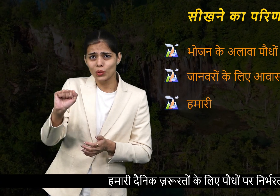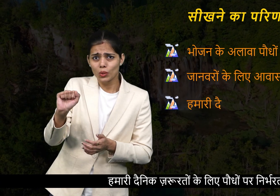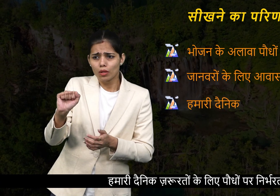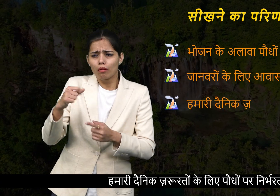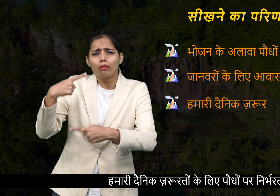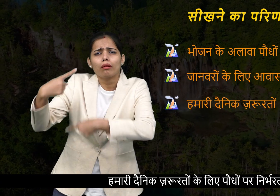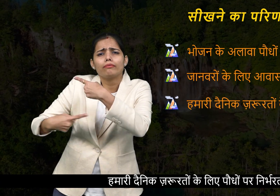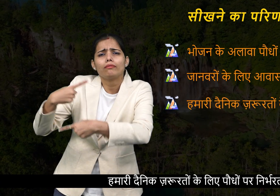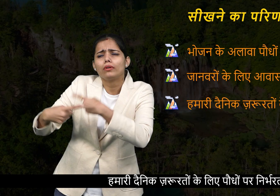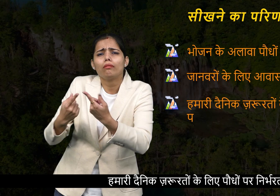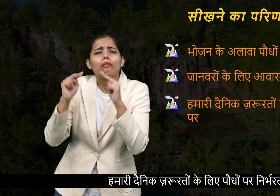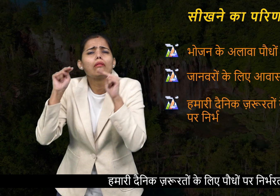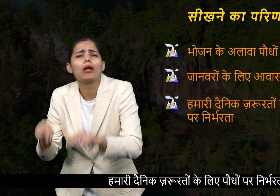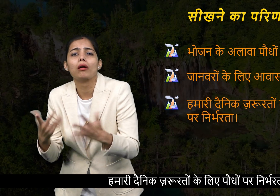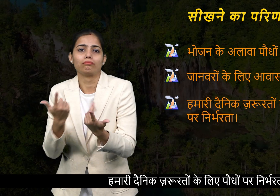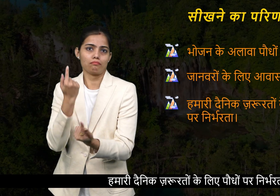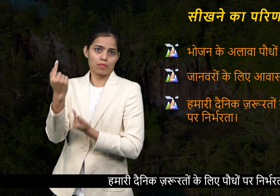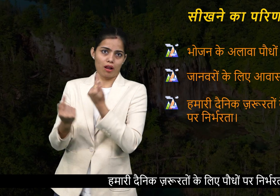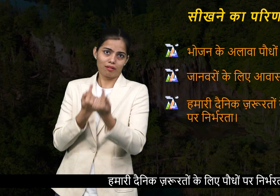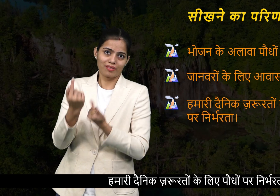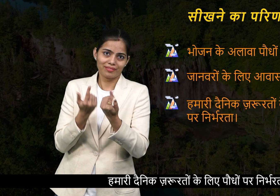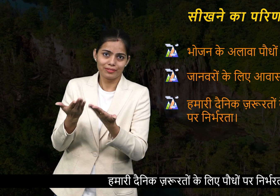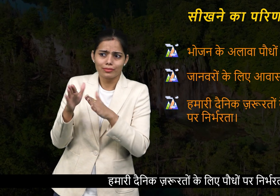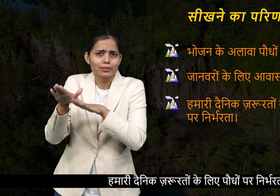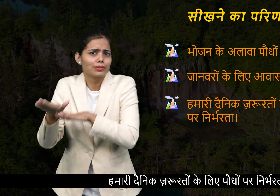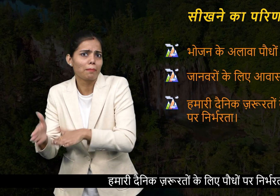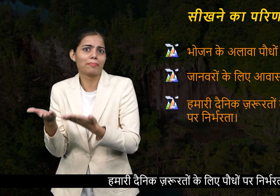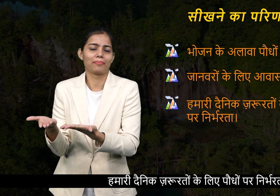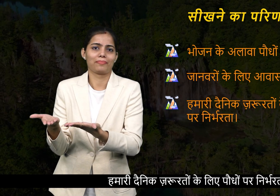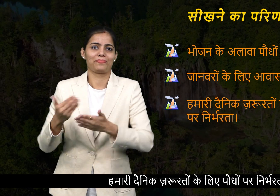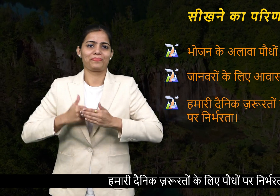हमारी दैनिक जरूरतों के लिए पौधों पर निर्भरता।